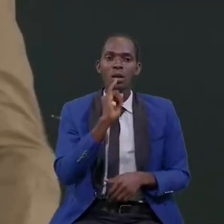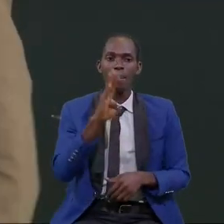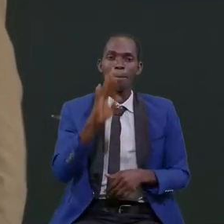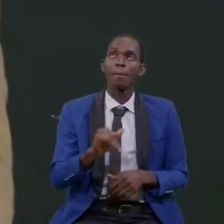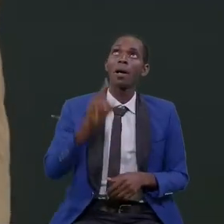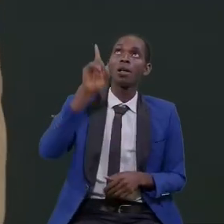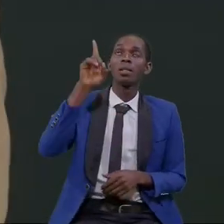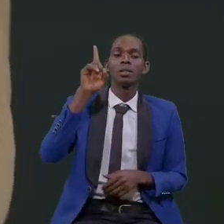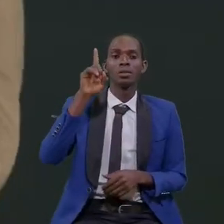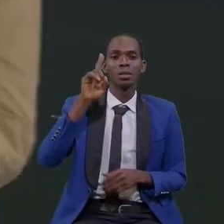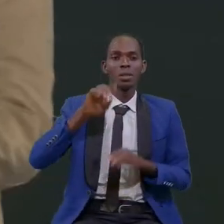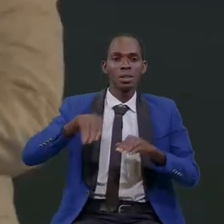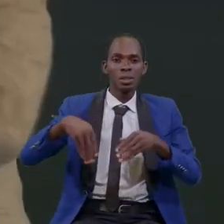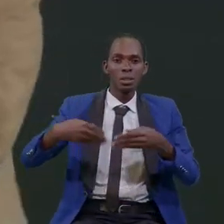homme